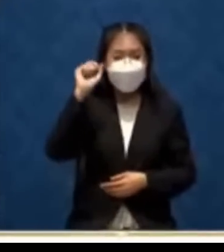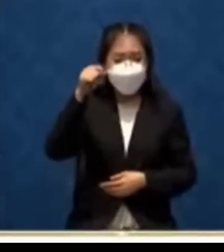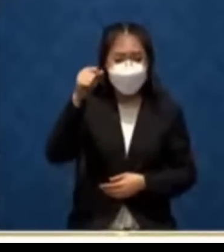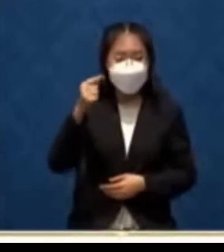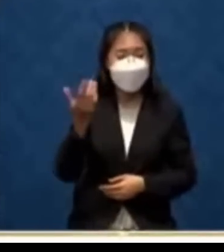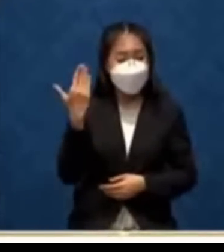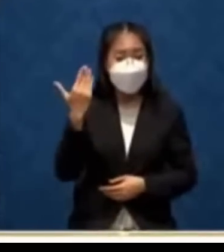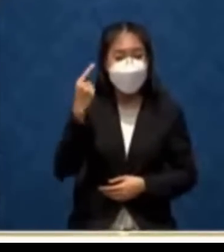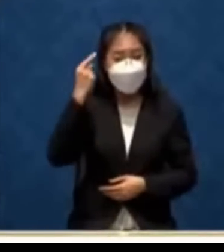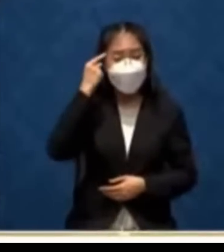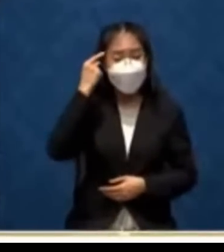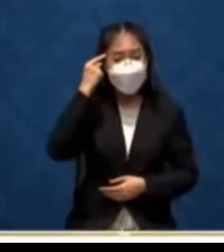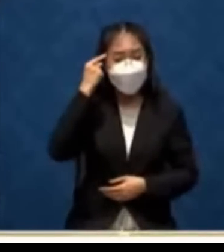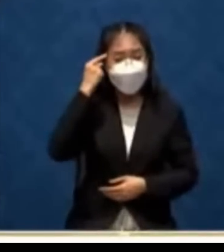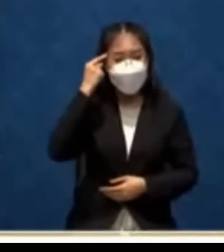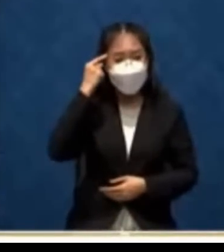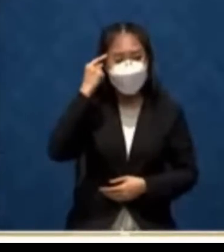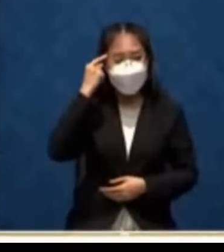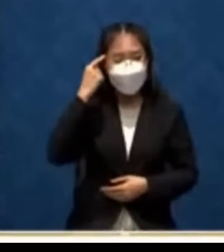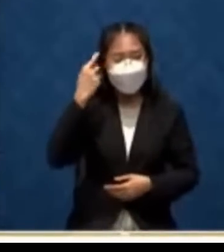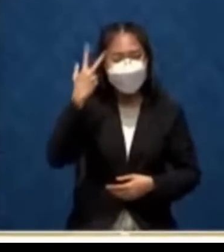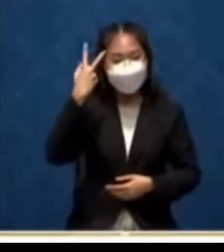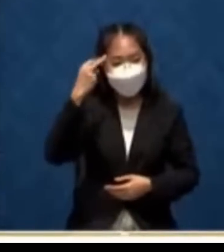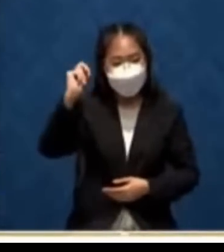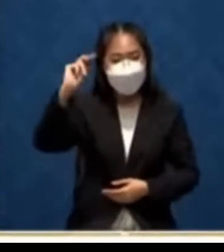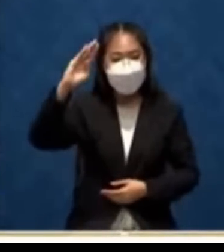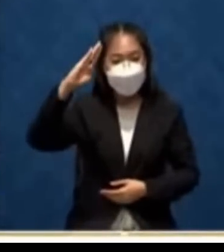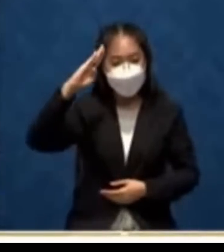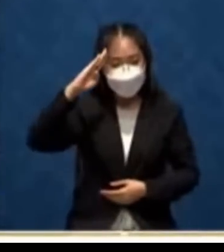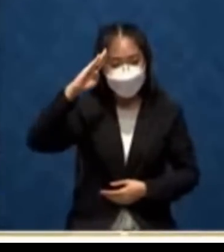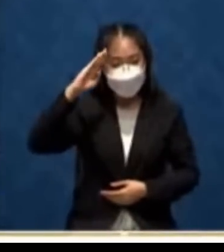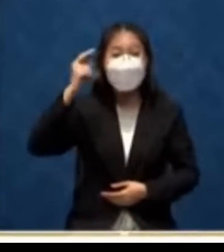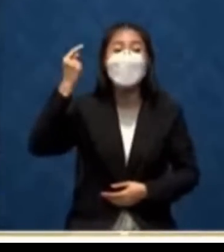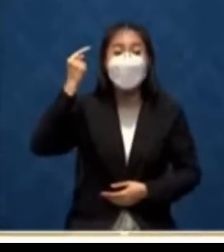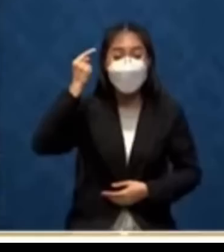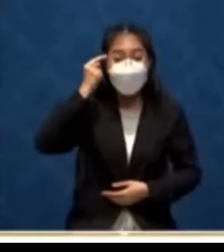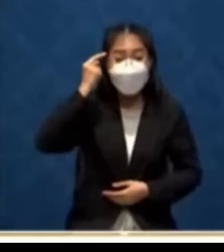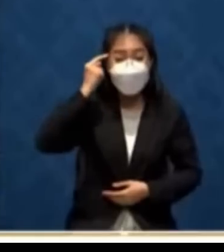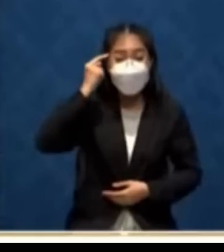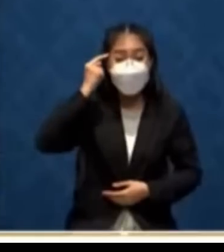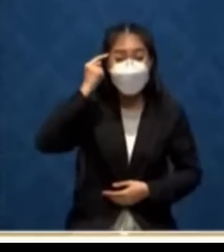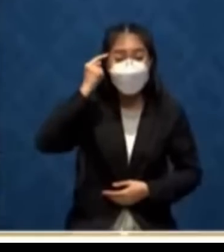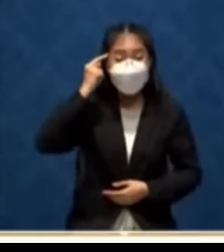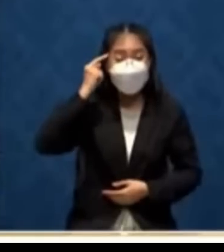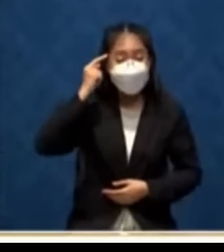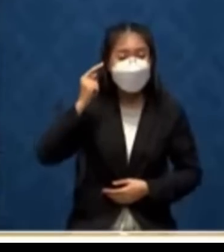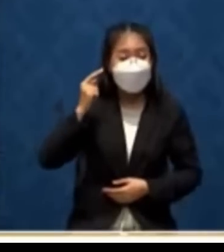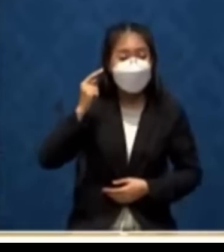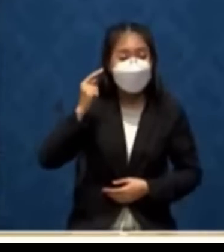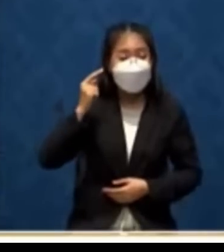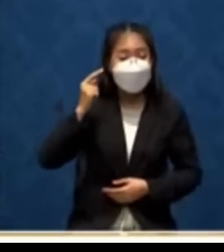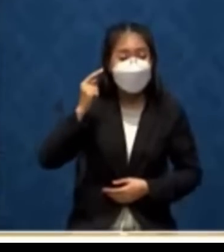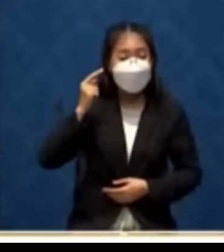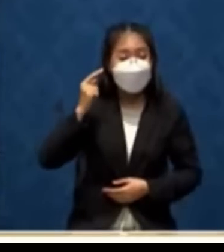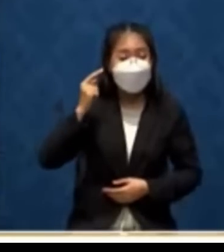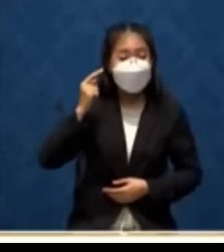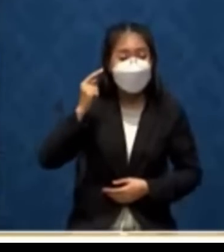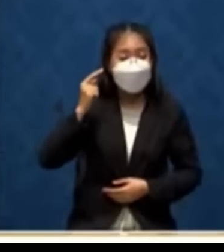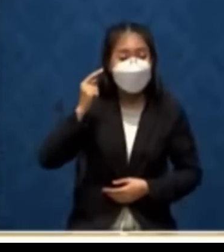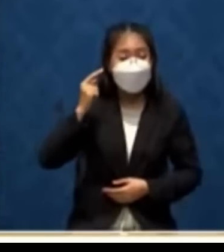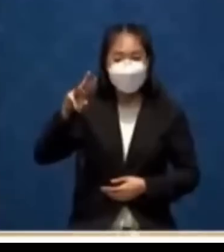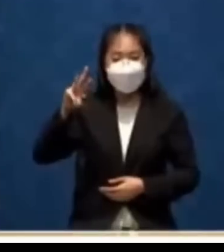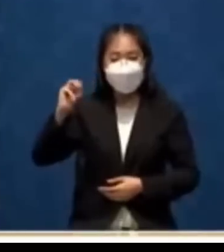ไรพลเอกประยุทธ์ก็รู้ว่าคนอย่างคุณธรรมนัสเนี่ยเป็นพวกเทาบางส่ว